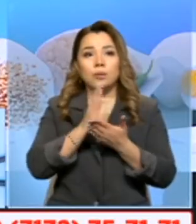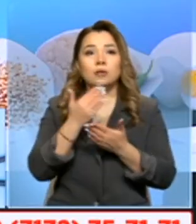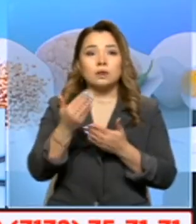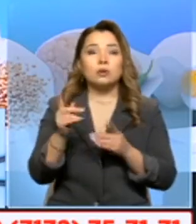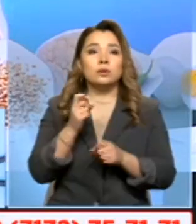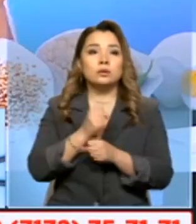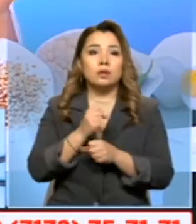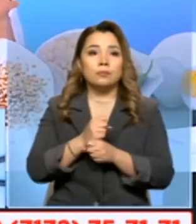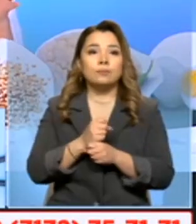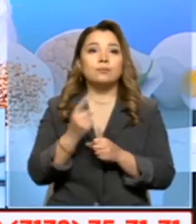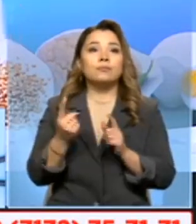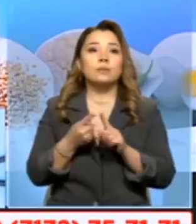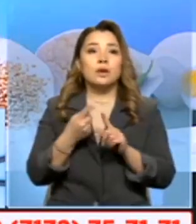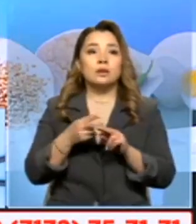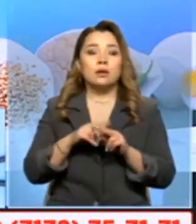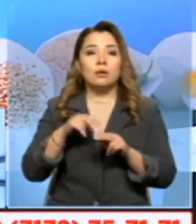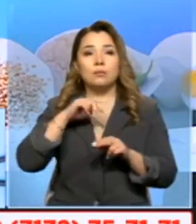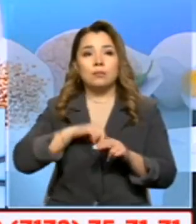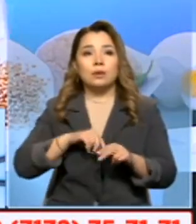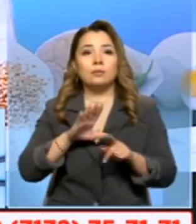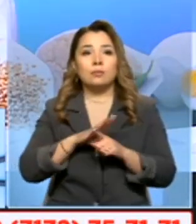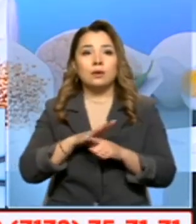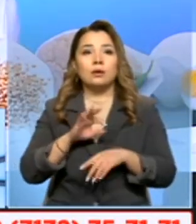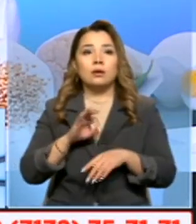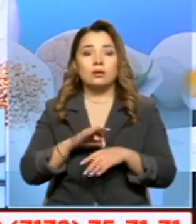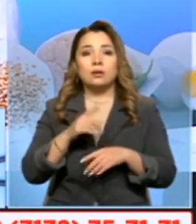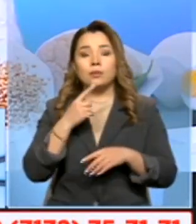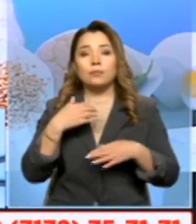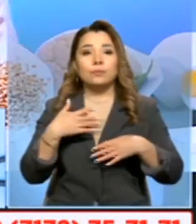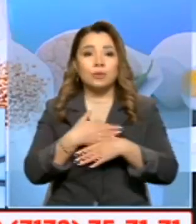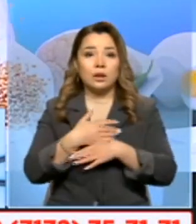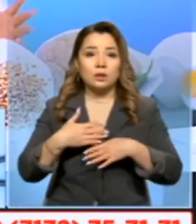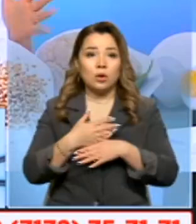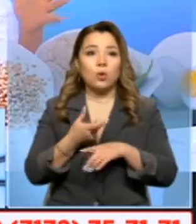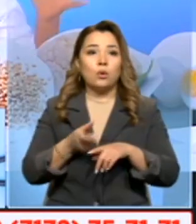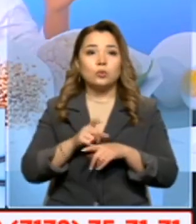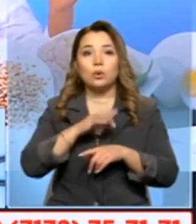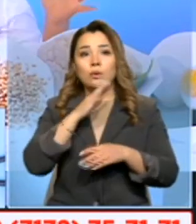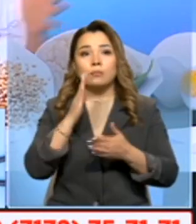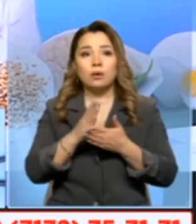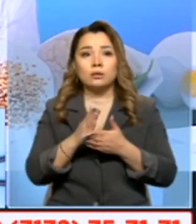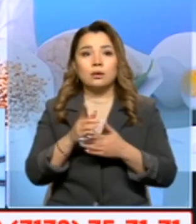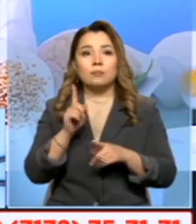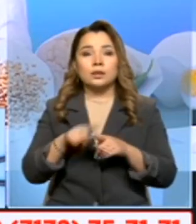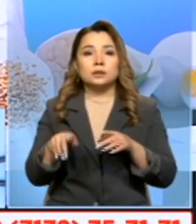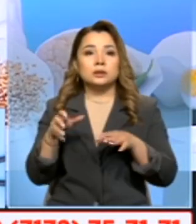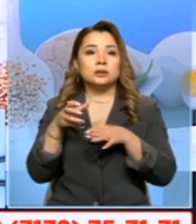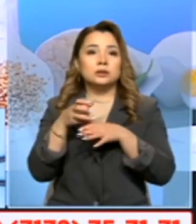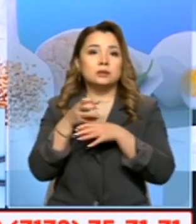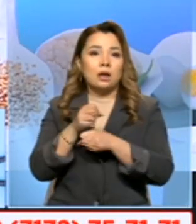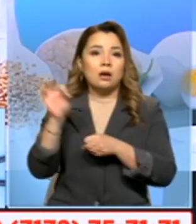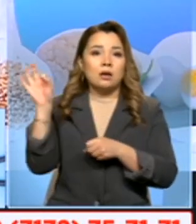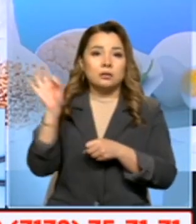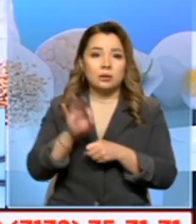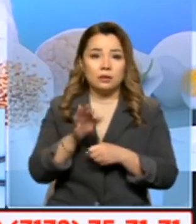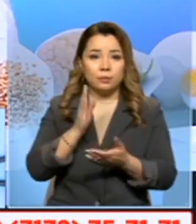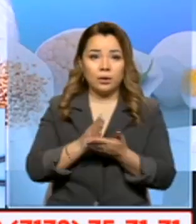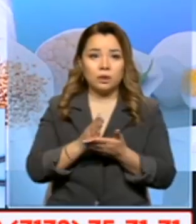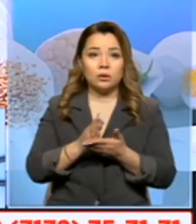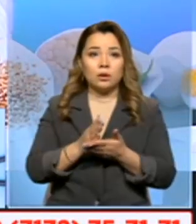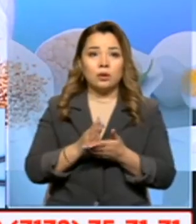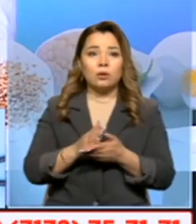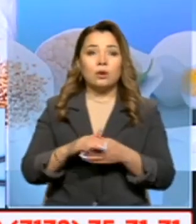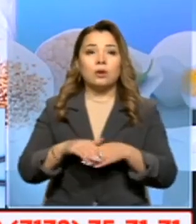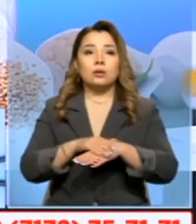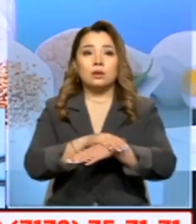ба, қандай боласыз? Біріншіден сіздің метаболизм процесіңіз, зат алмастыру өте көп болғаннан сіз азып кетесіз, күрт азып кетесіз.